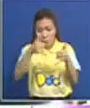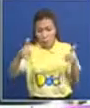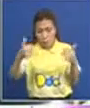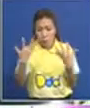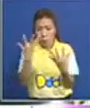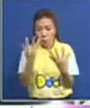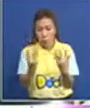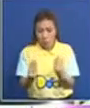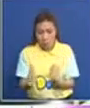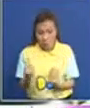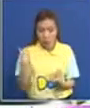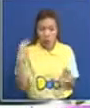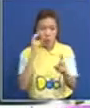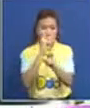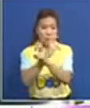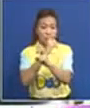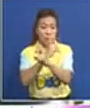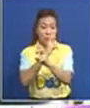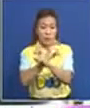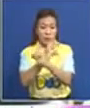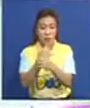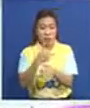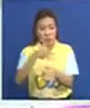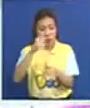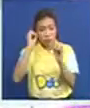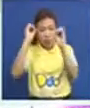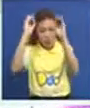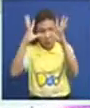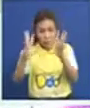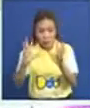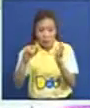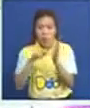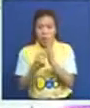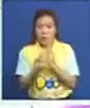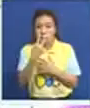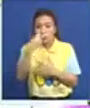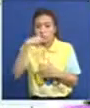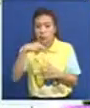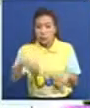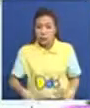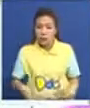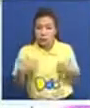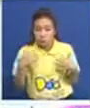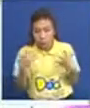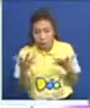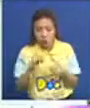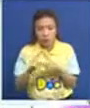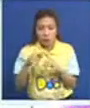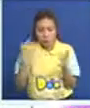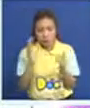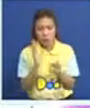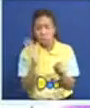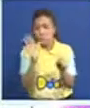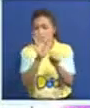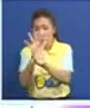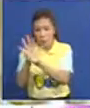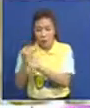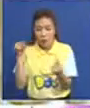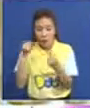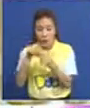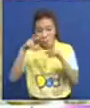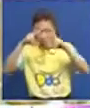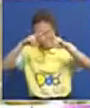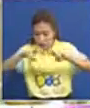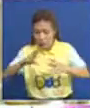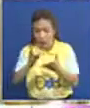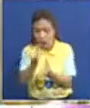งโดยเฉพาะโครงกระดูกอาจารย์ใหญ่อาจารย์ผู้ไร้ลมหายใจที่ยังไม่เพียงพอต่อความต้องการในด้านการศึกษาวิจั